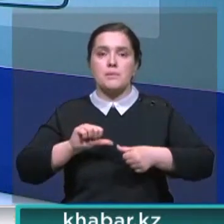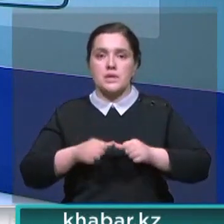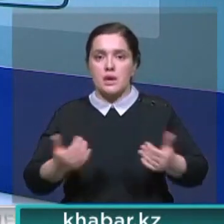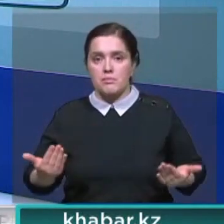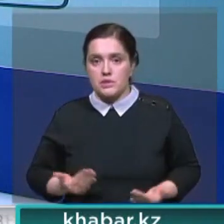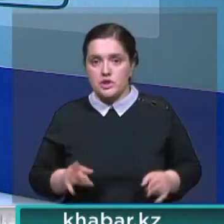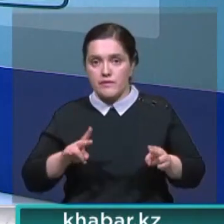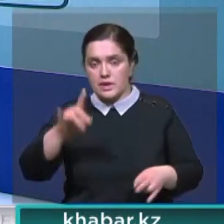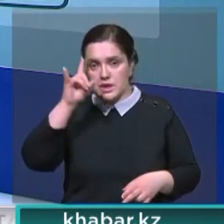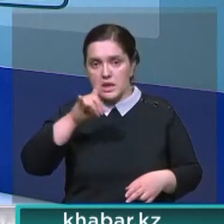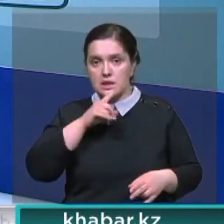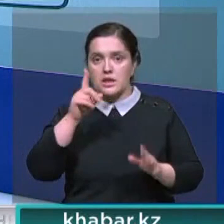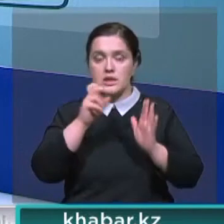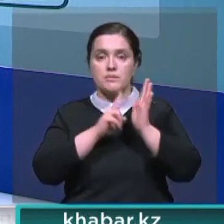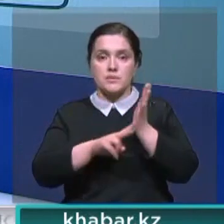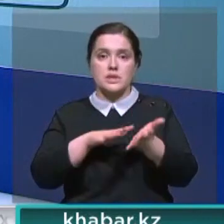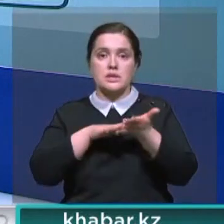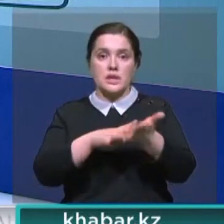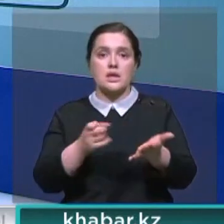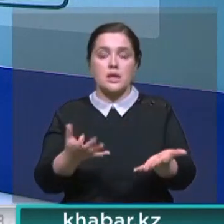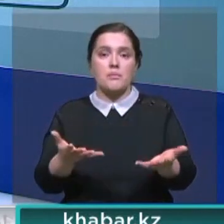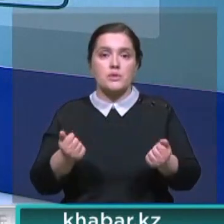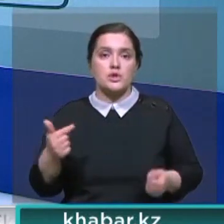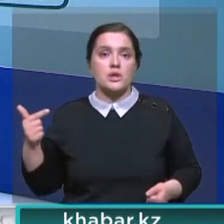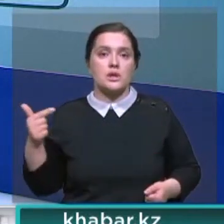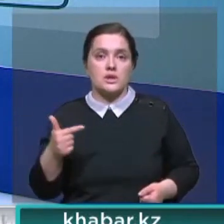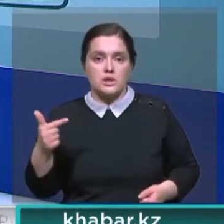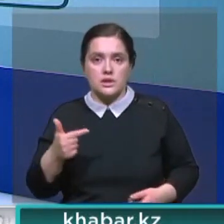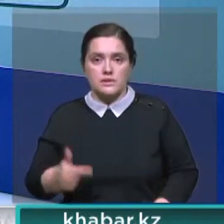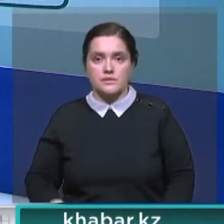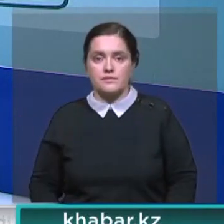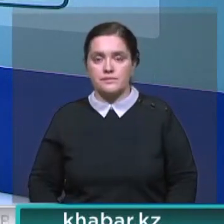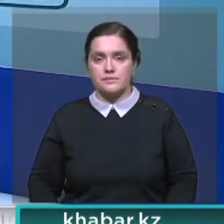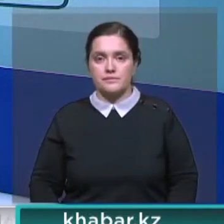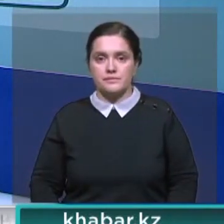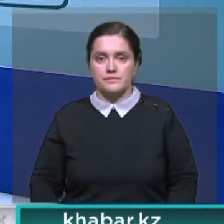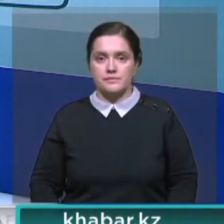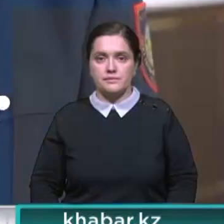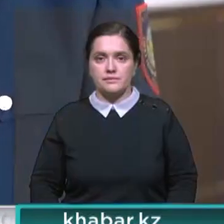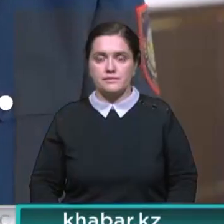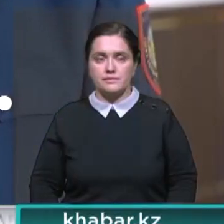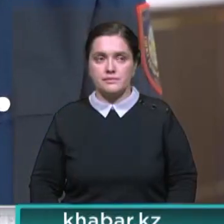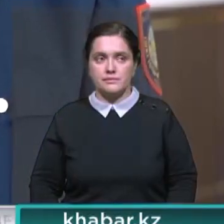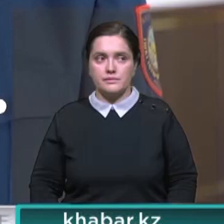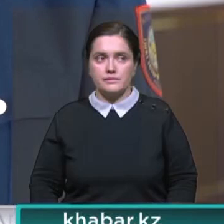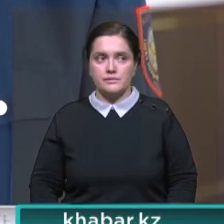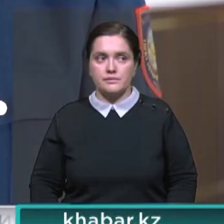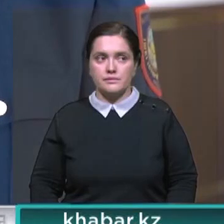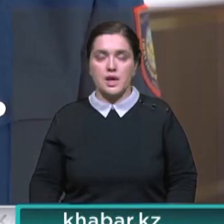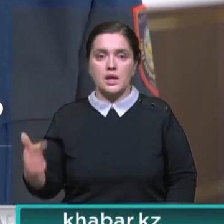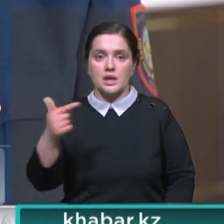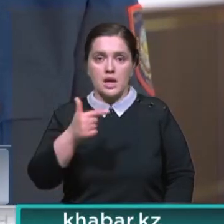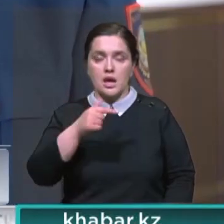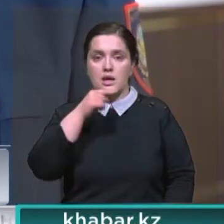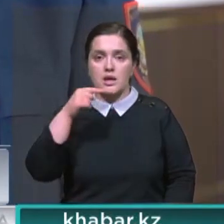постоянное проживание в казахстане порядка 170 заявлений на получение гражданства основная часть граждан российской федерации